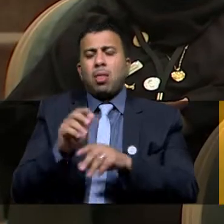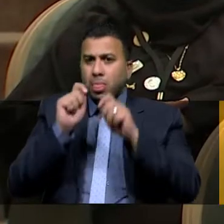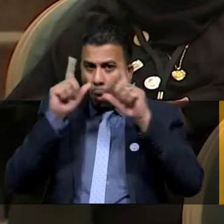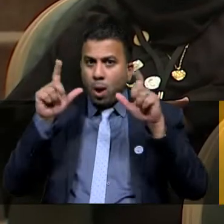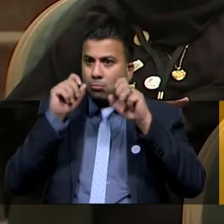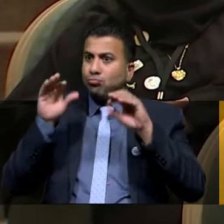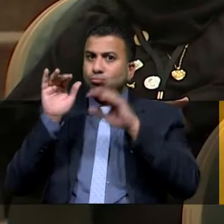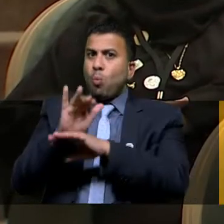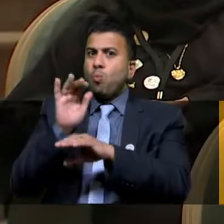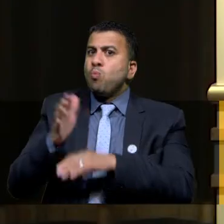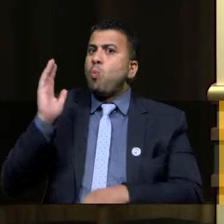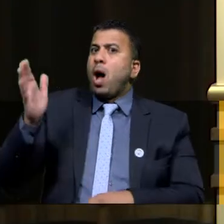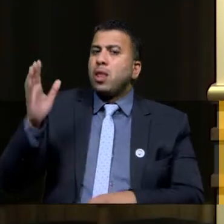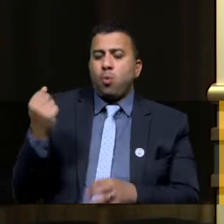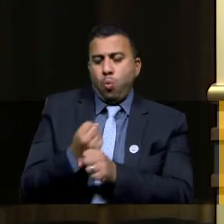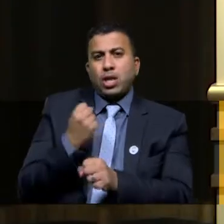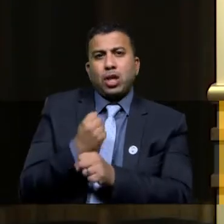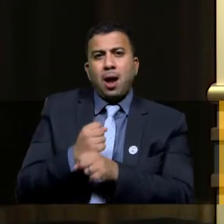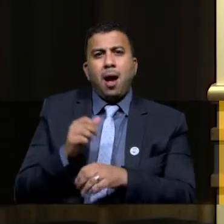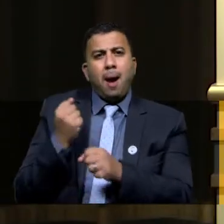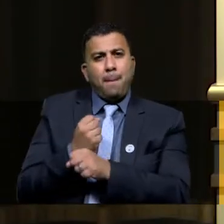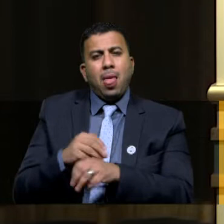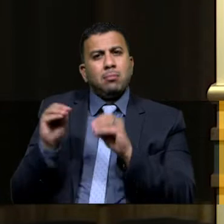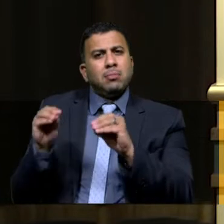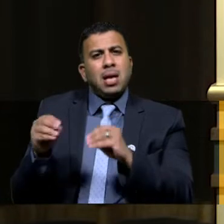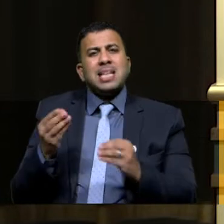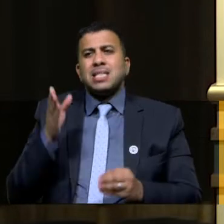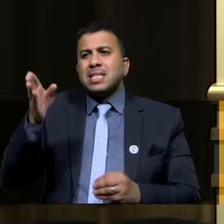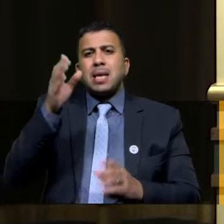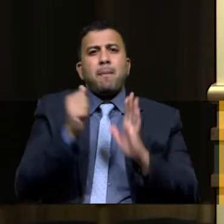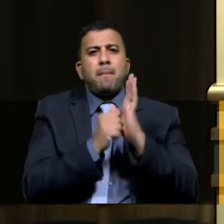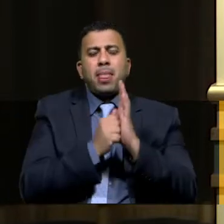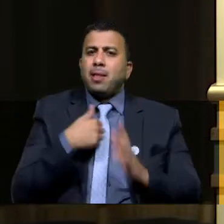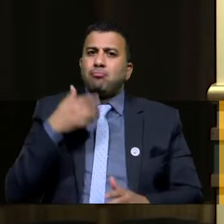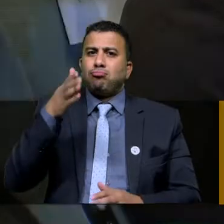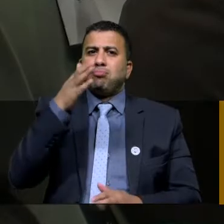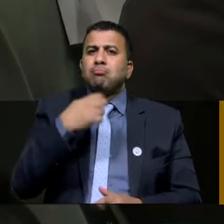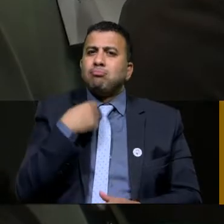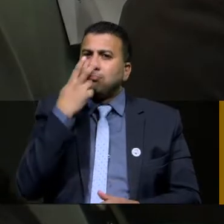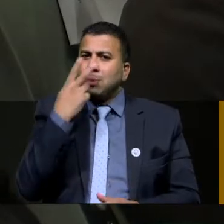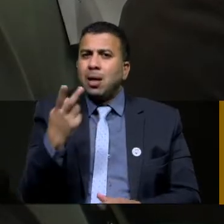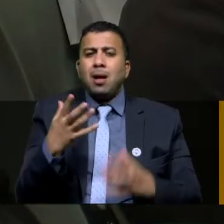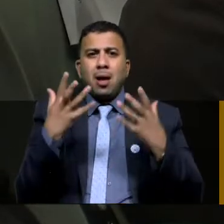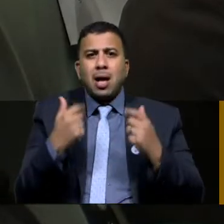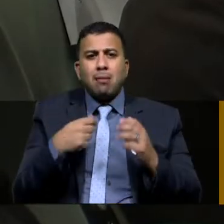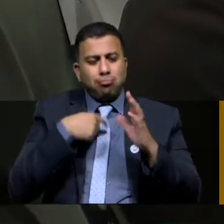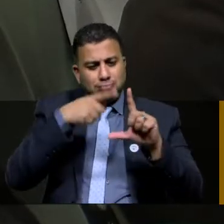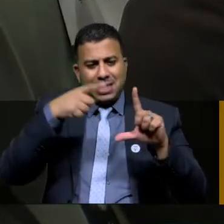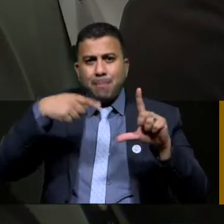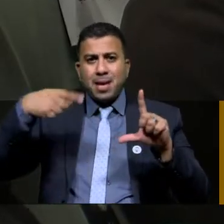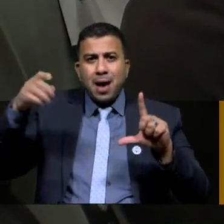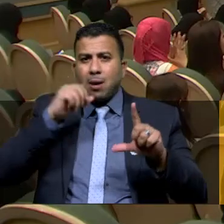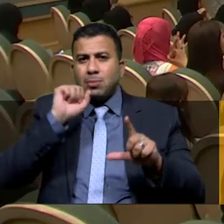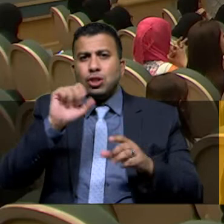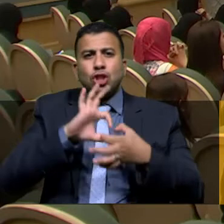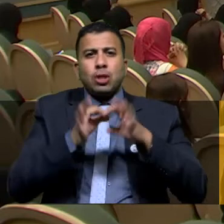التوعوية والمحاضرات وورش العمل بجانب الزيارات المنزلية. كما تم استعراض نتائج الاستبيان الذي